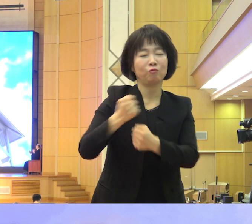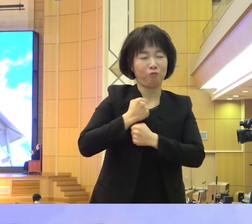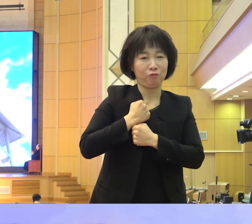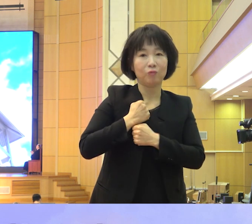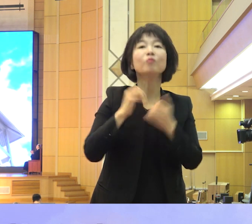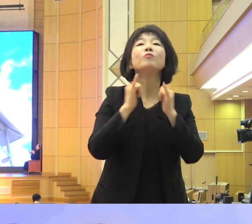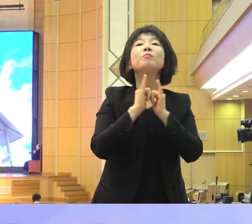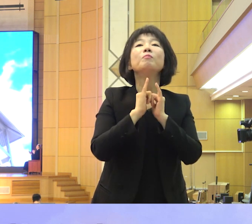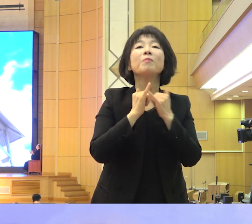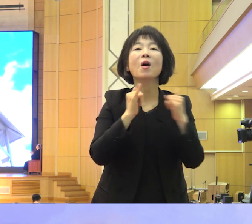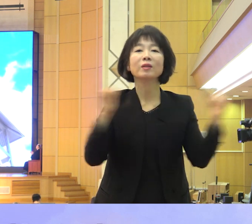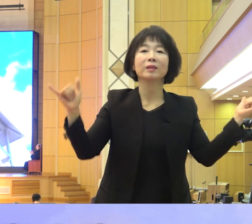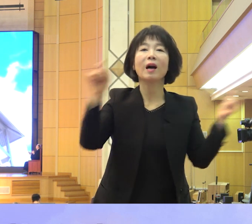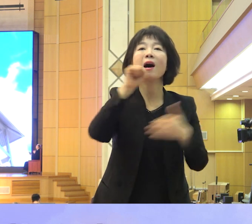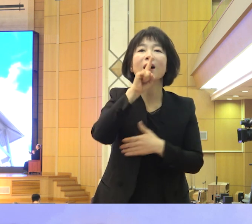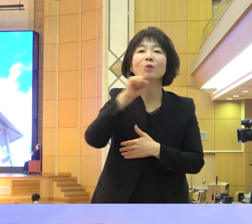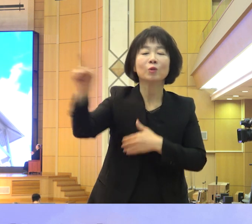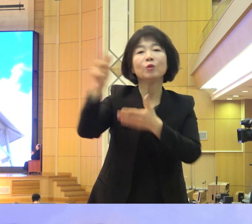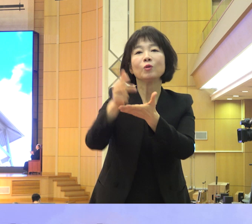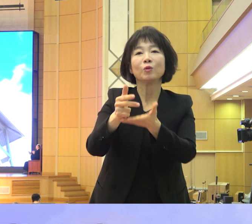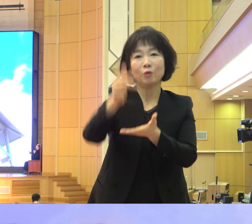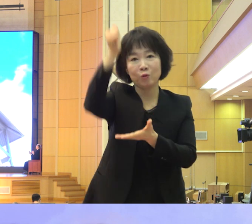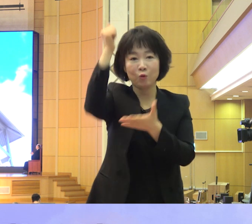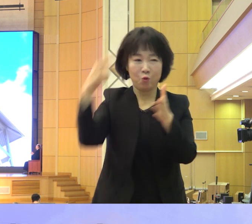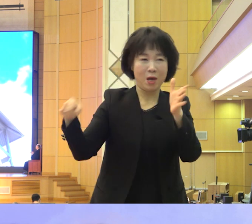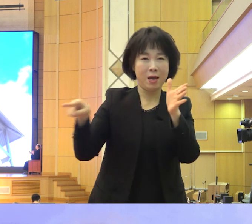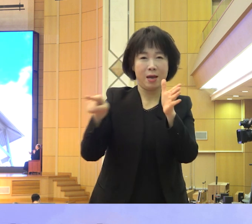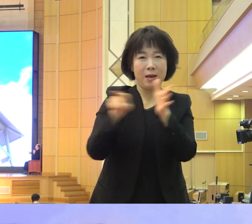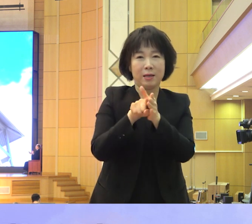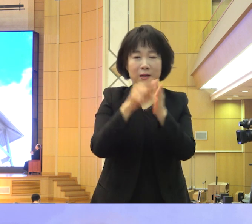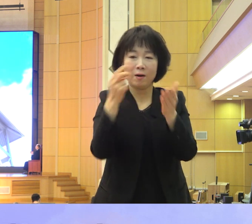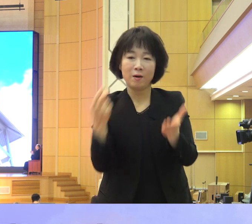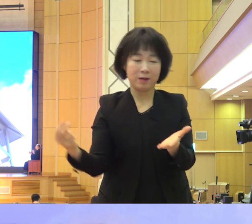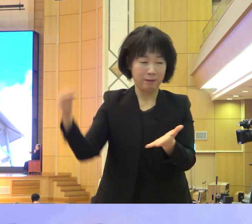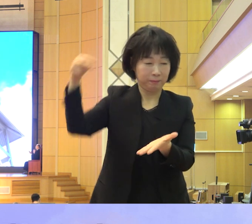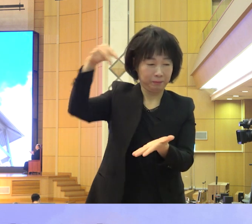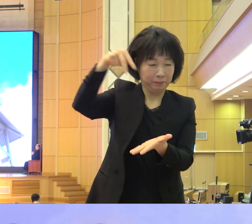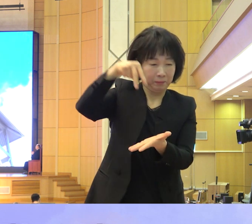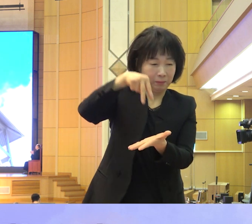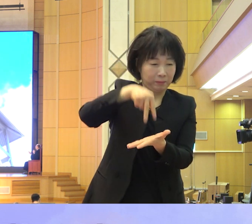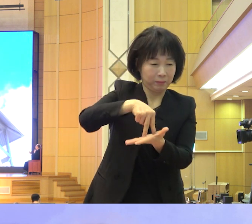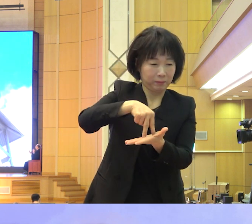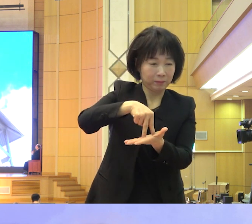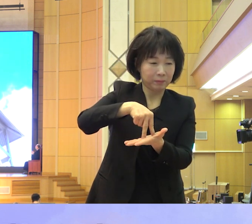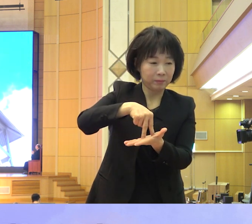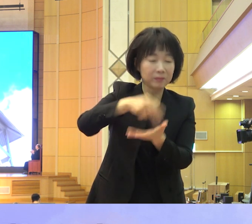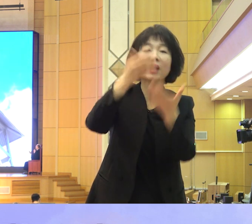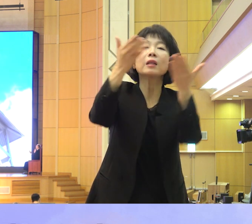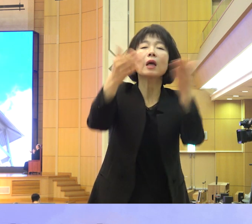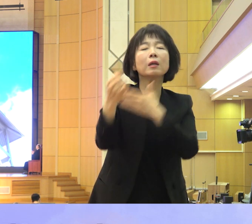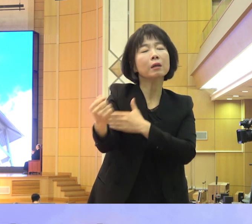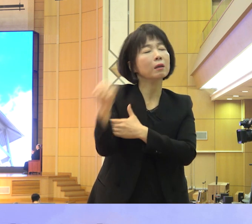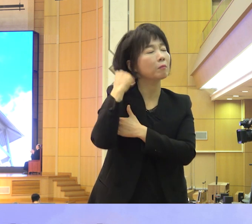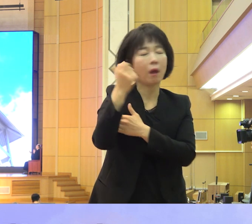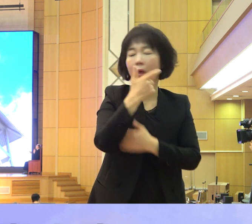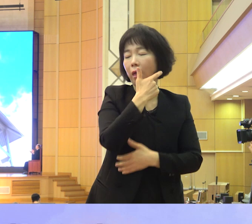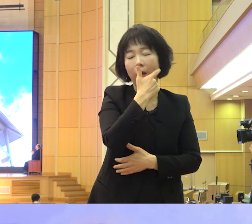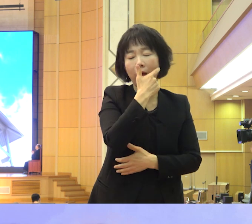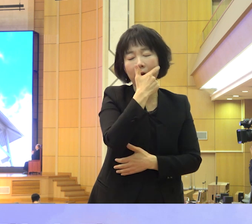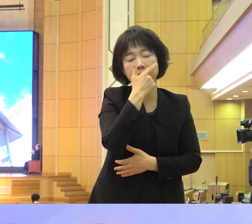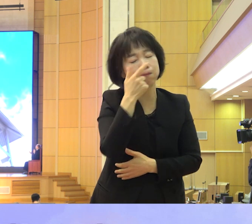십자가 군병들아 주 위에 일어나 내